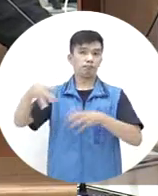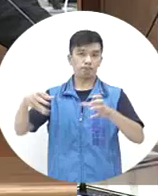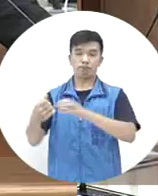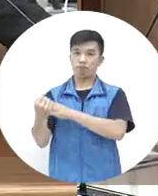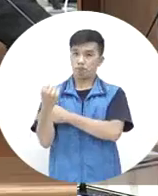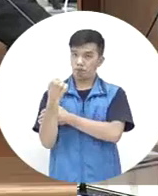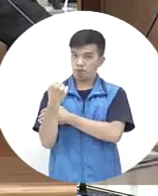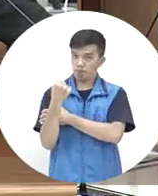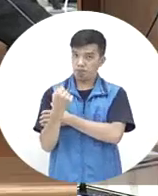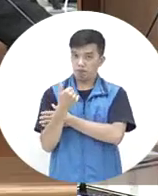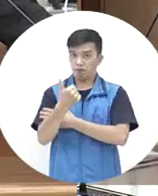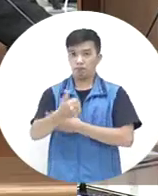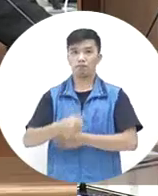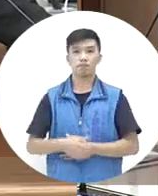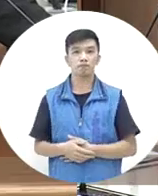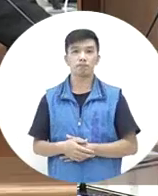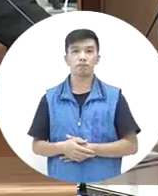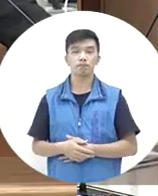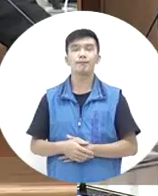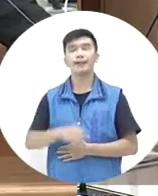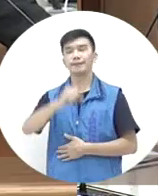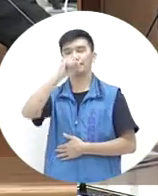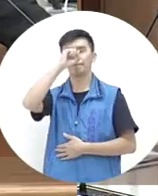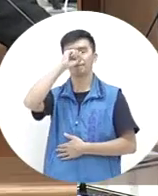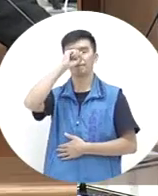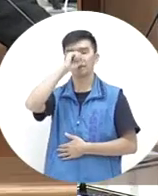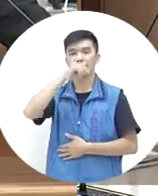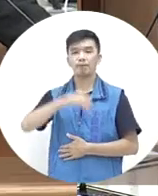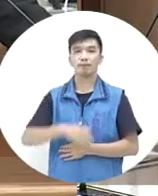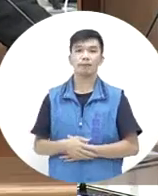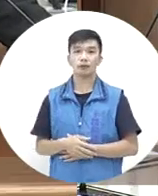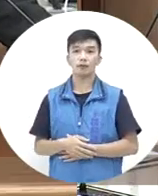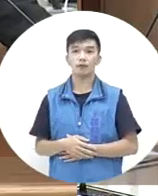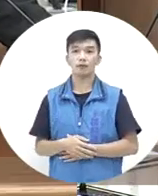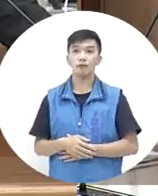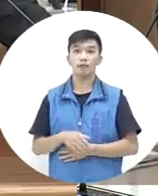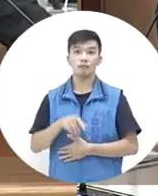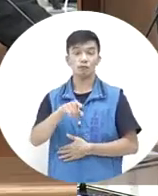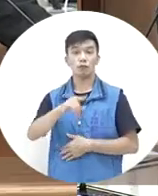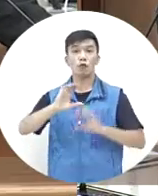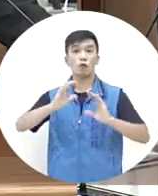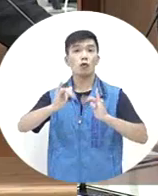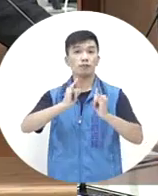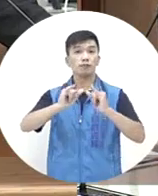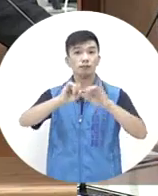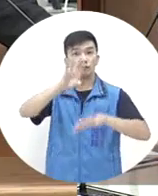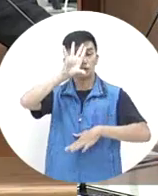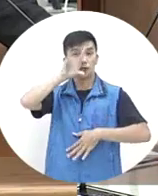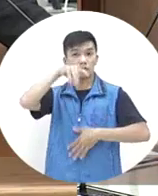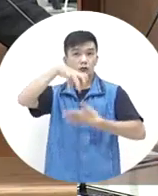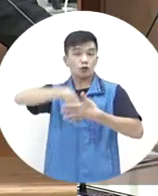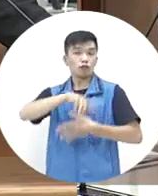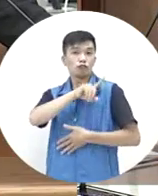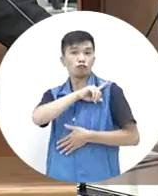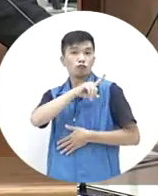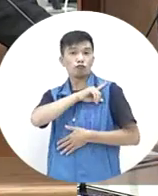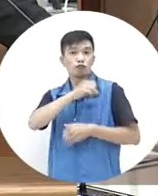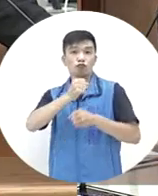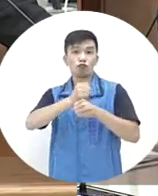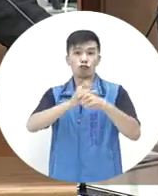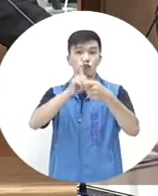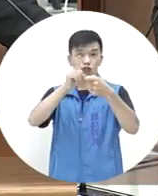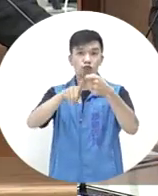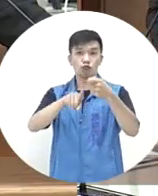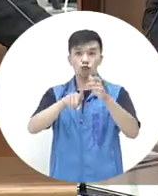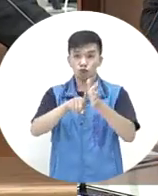吗？ 好，市长，因为啊，你在国民党路线里面，你也有你自己的路线跟主张啊。那但是朱立伦